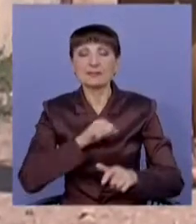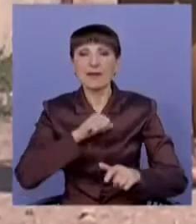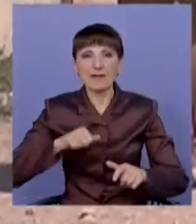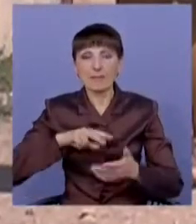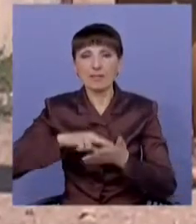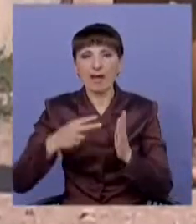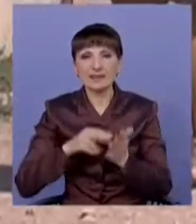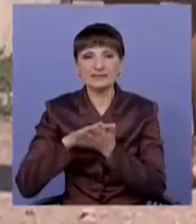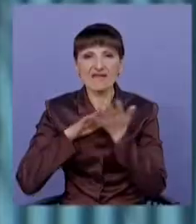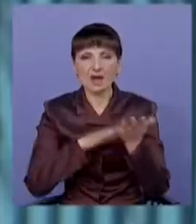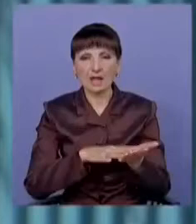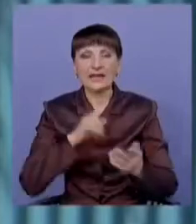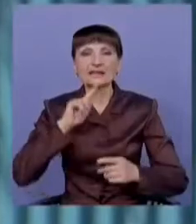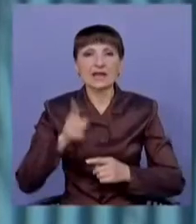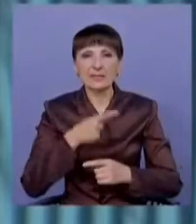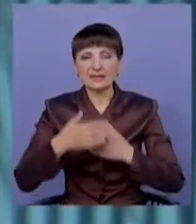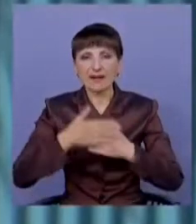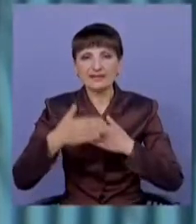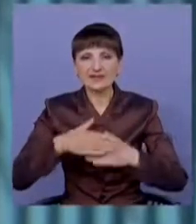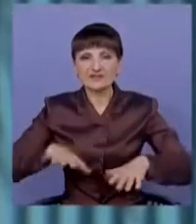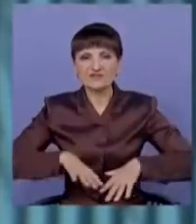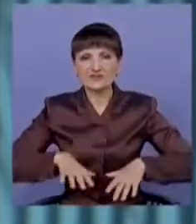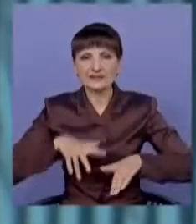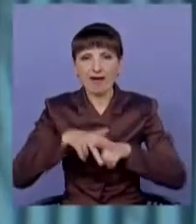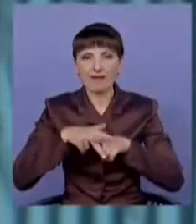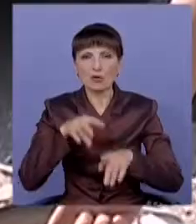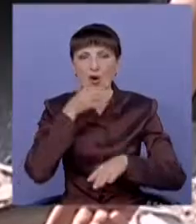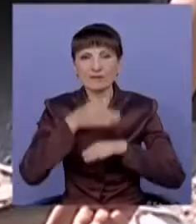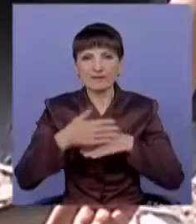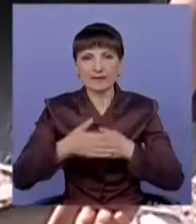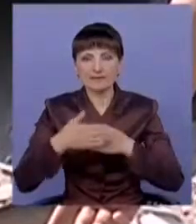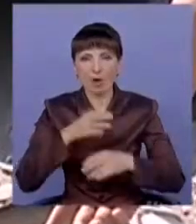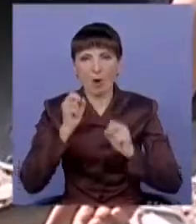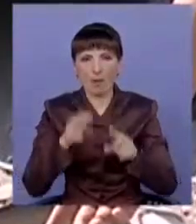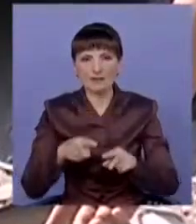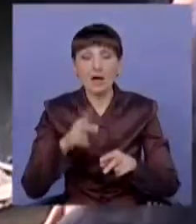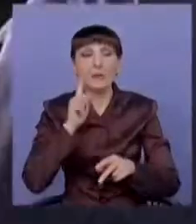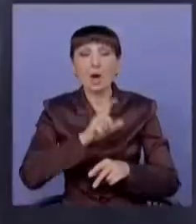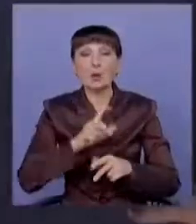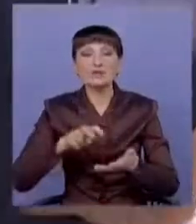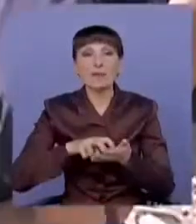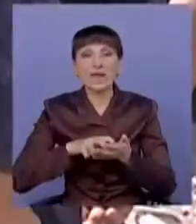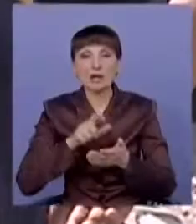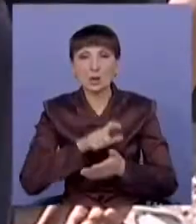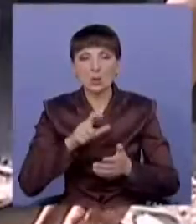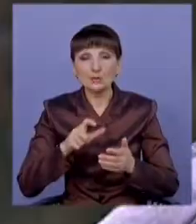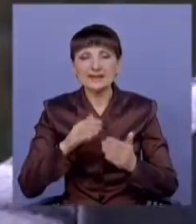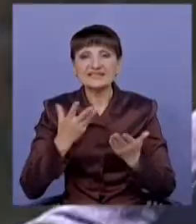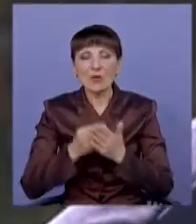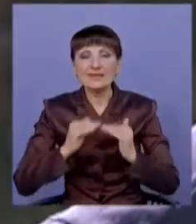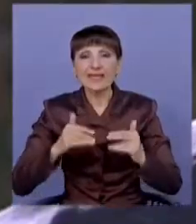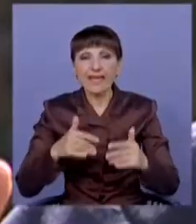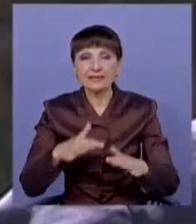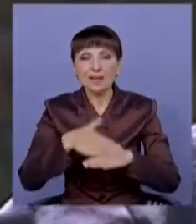написать заявление в полицию с требованием привлечь всадников к ответственности за опасные игры. А пока люди боятся выпускать своих детей на улицу